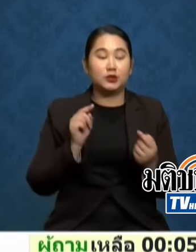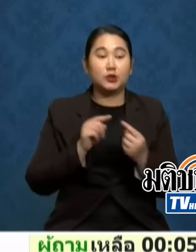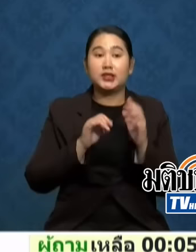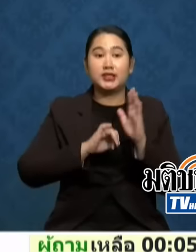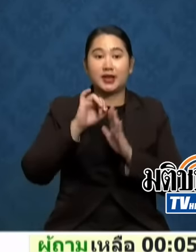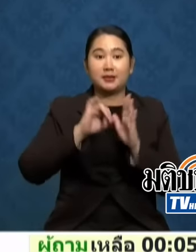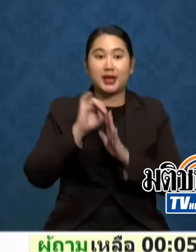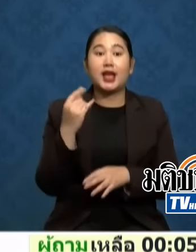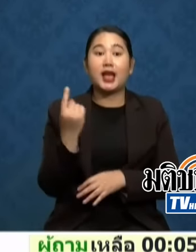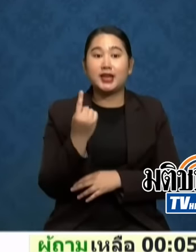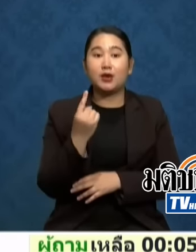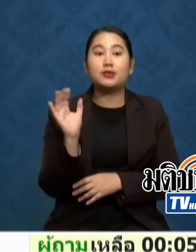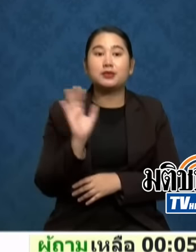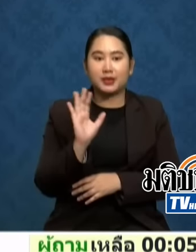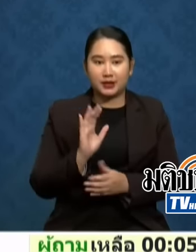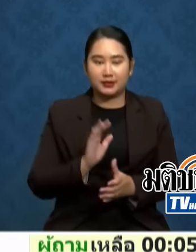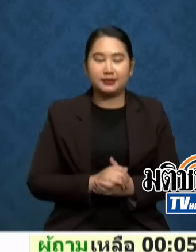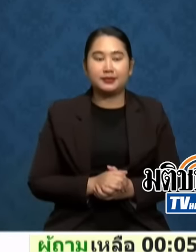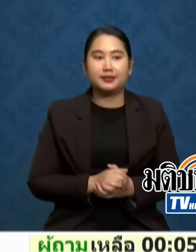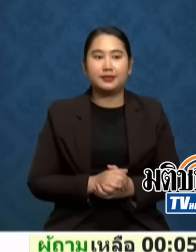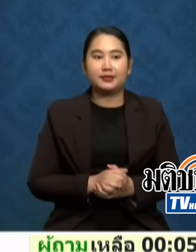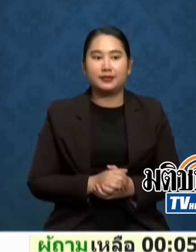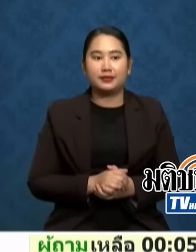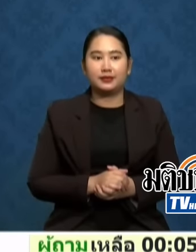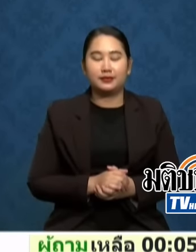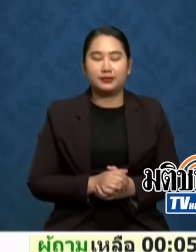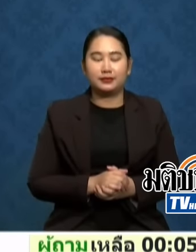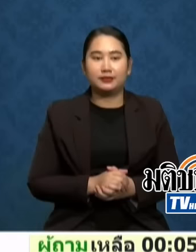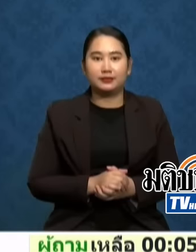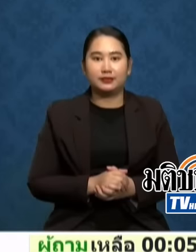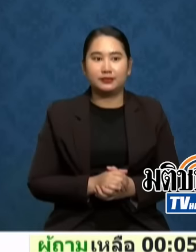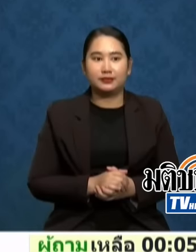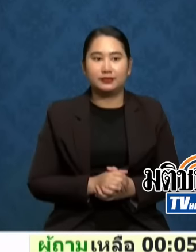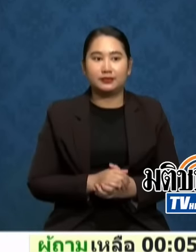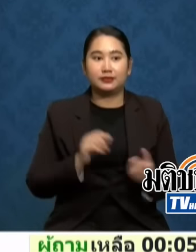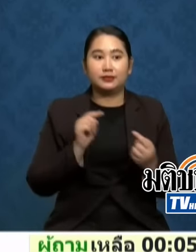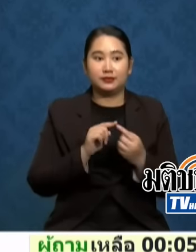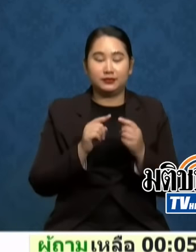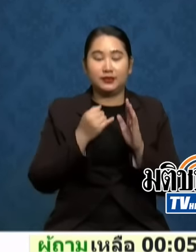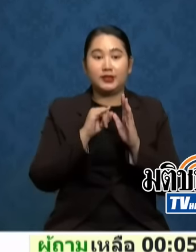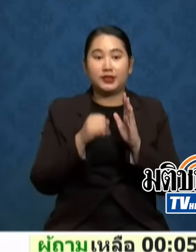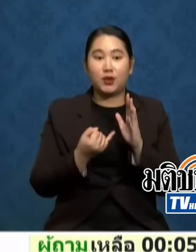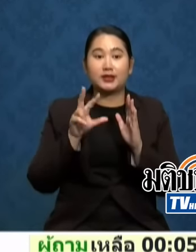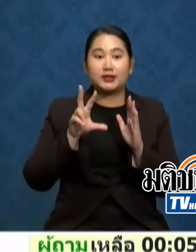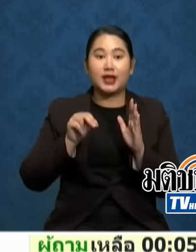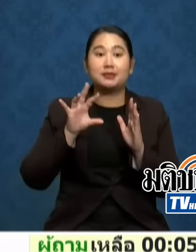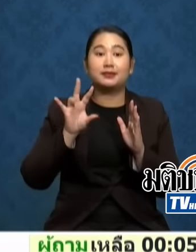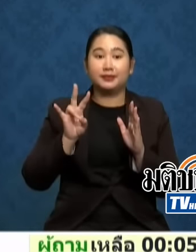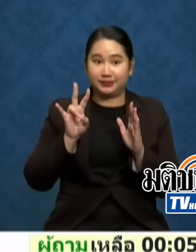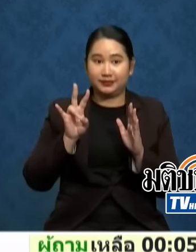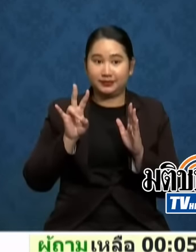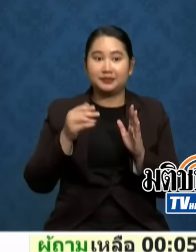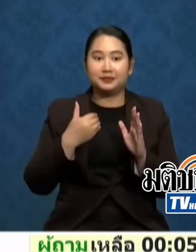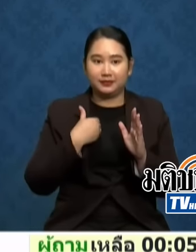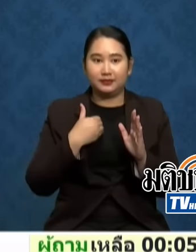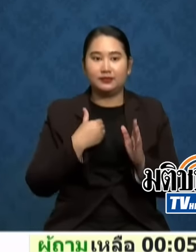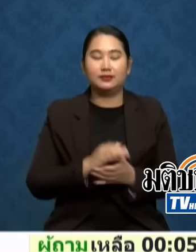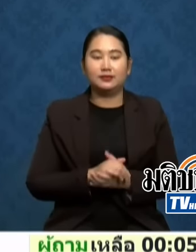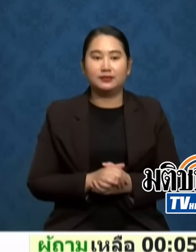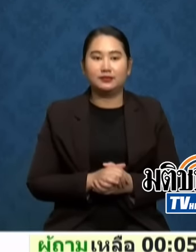ดเดียวครับที่ผ่านมาก็เกิดขึ้นในพื้นที่37จังหวัดด้วยกันน